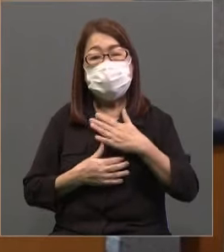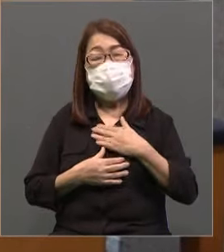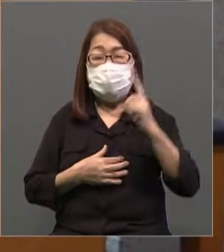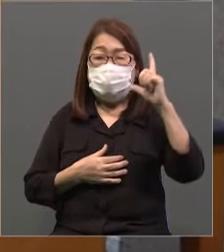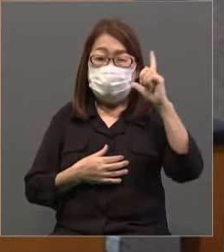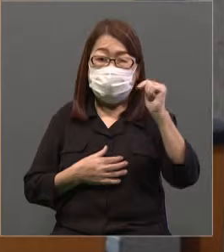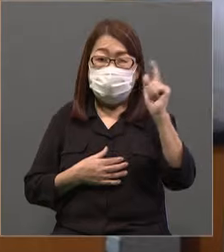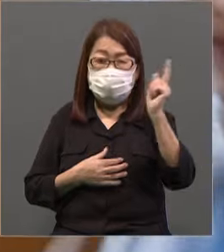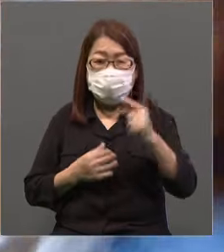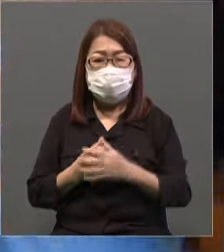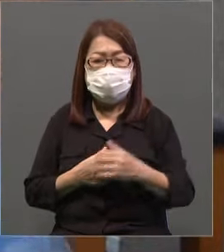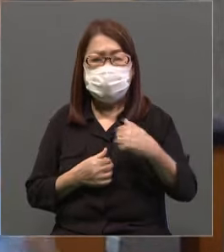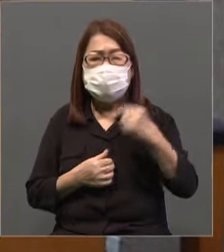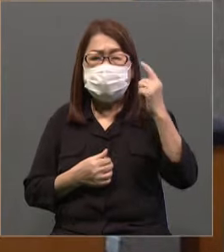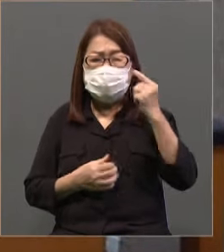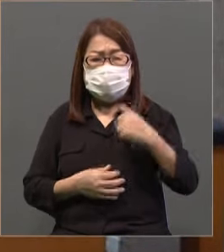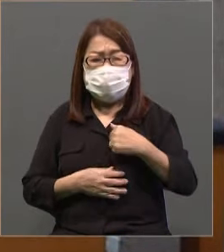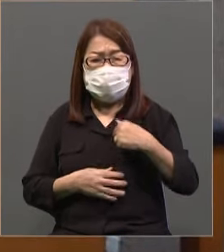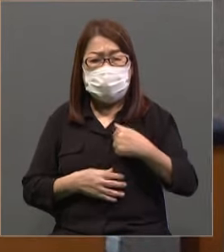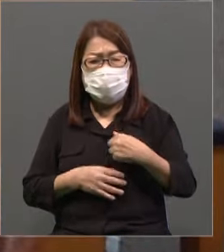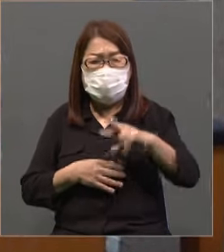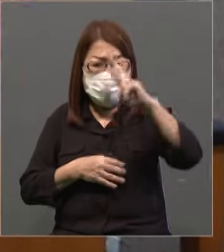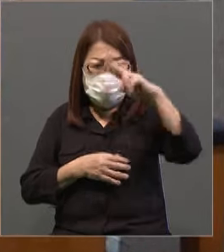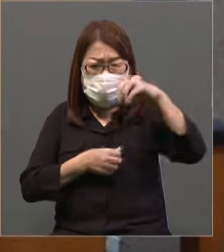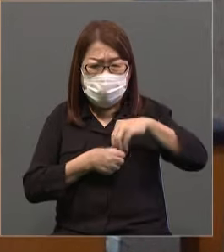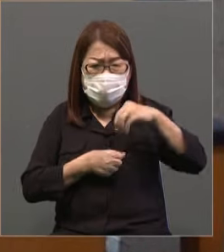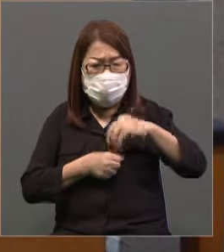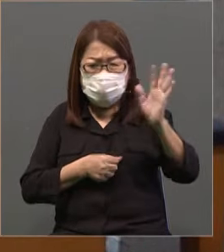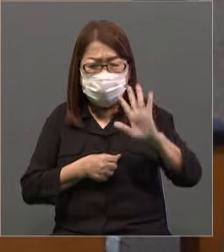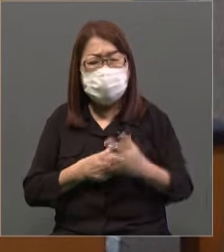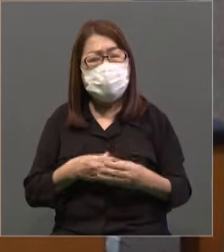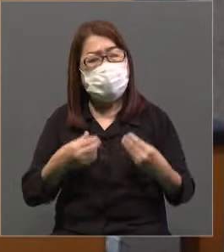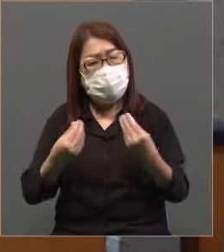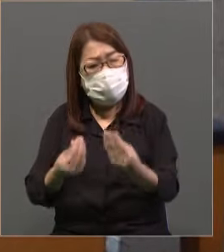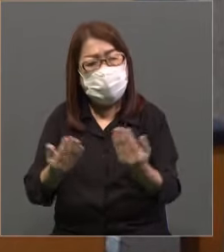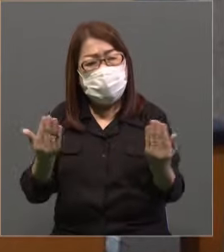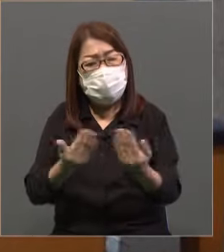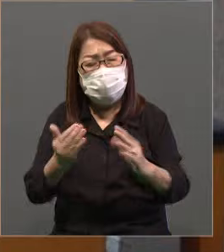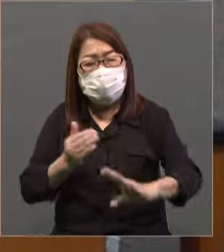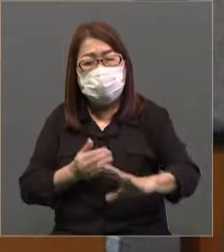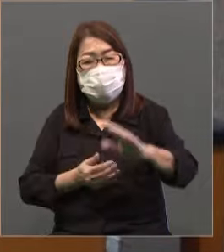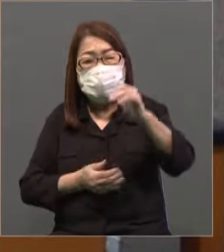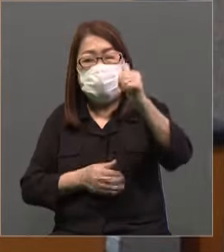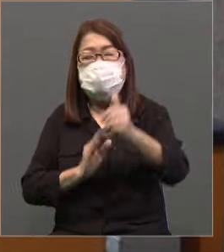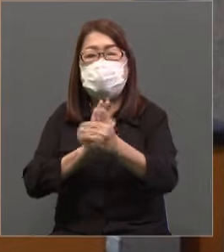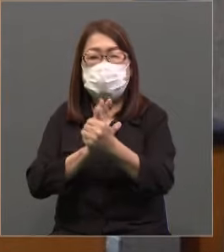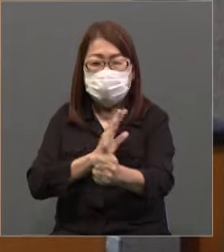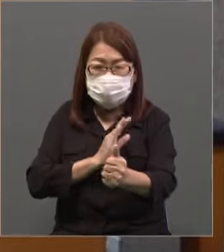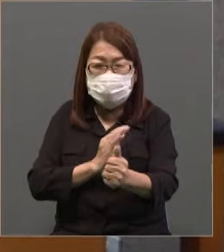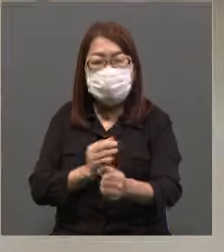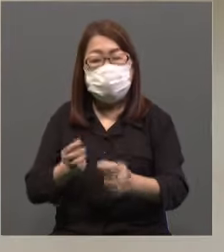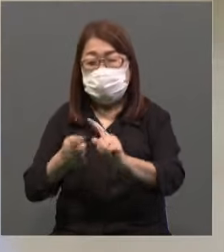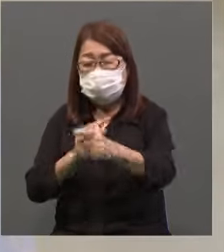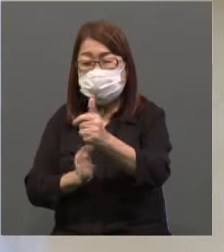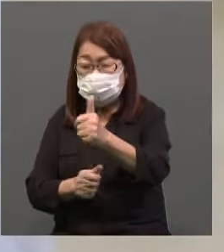ไม่คิดว่าตัวเองเป็นโรคอะค่ะก็เลยอยากให้เขามีความสามารถพิเศษสามารถทำในสิ่งที่เพื่อนท